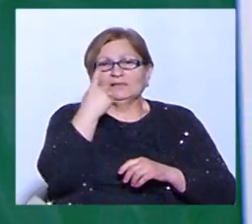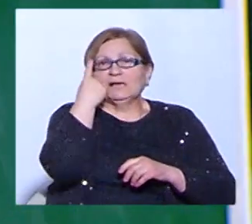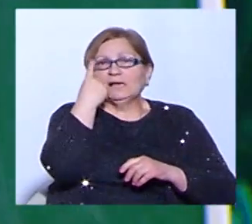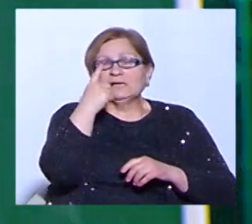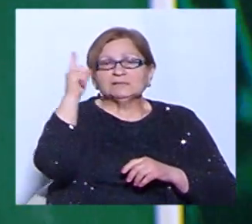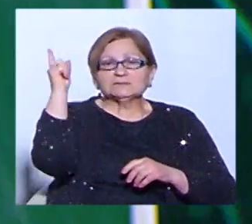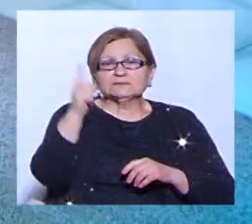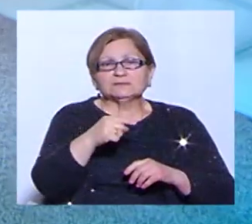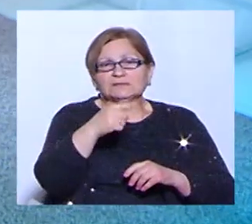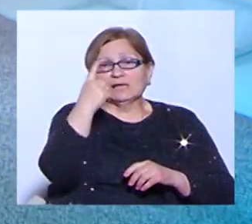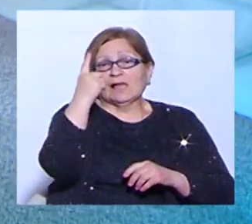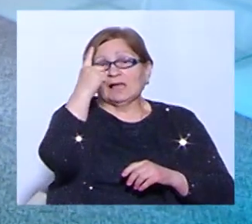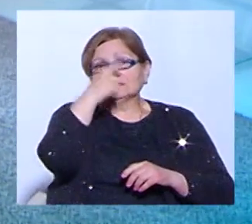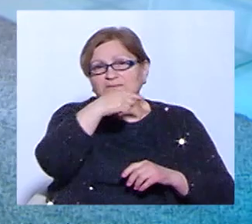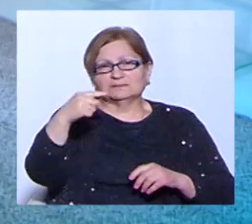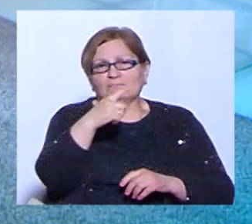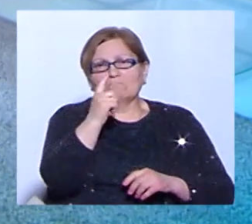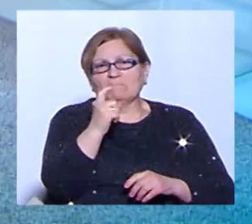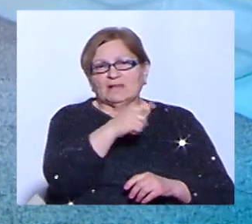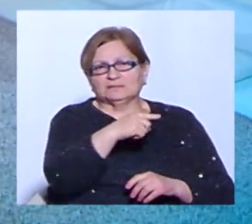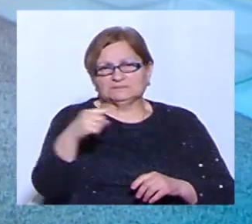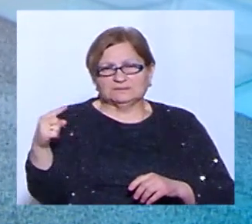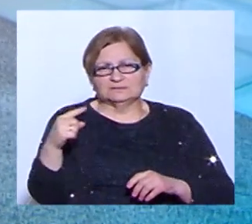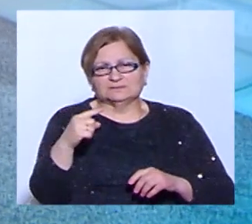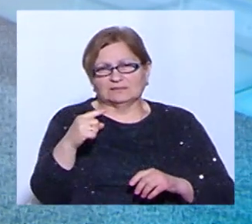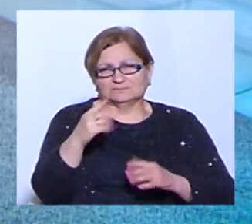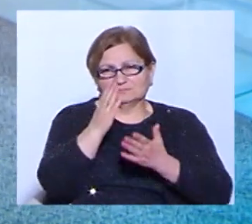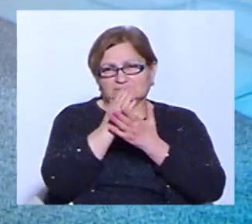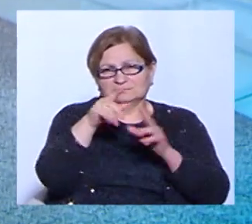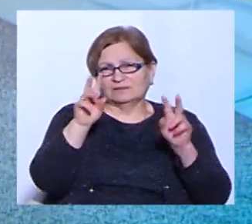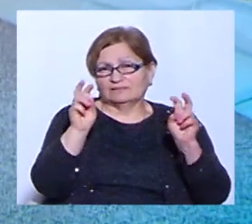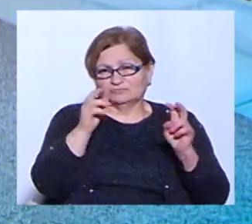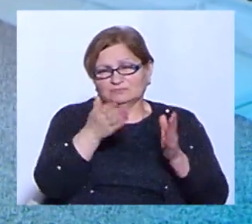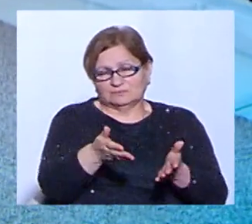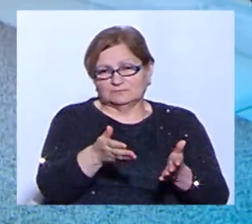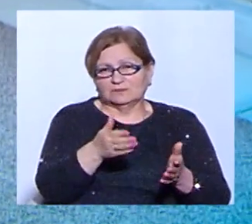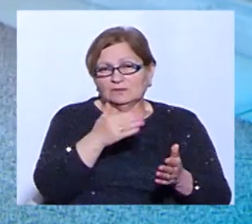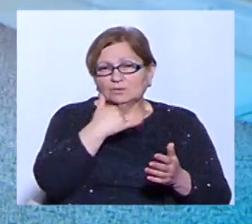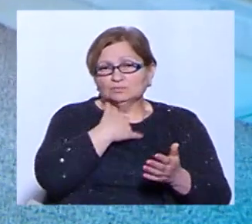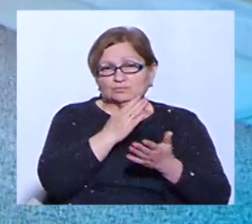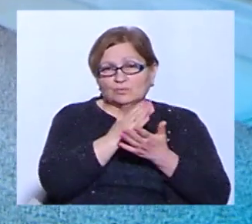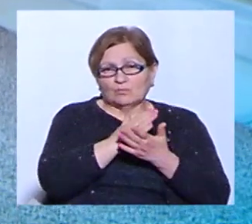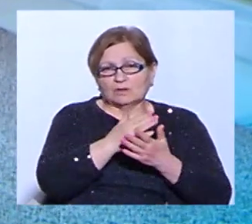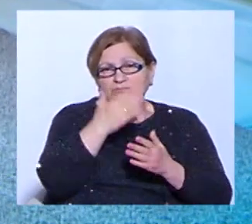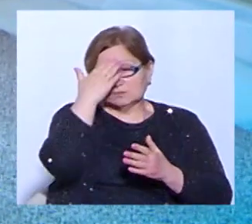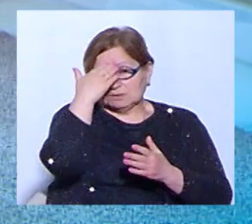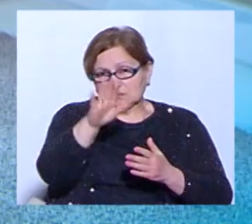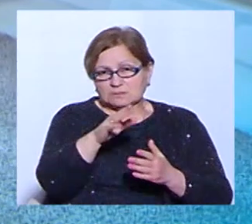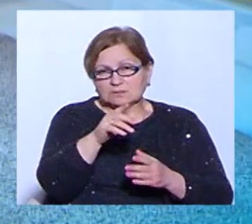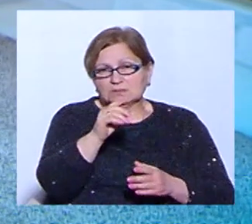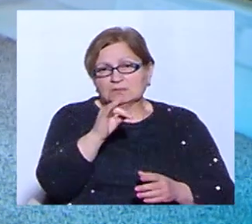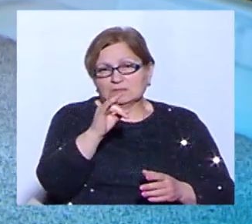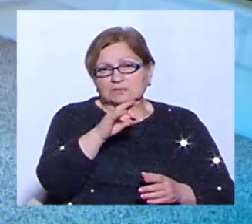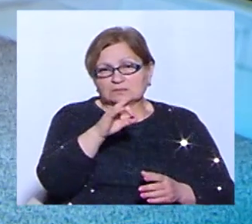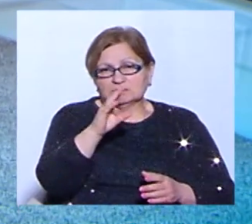მეასედი ნაწილი, ანუ რაღაცა მთელის მეასედი ნაწილი. ანუ თუ გვაქვს x%,